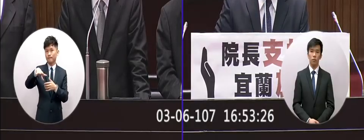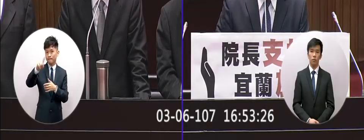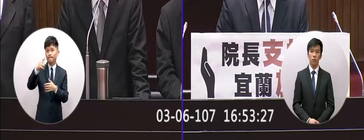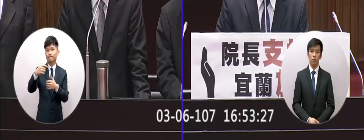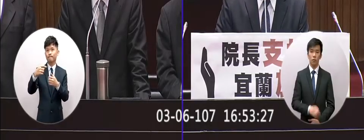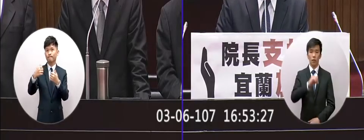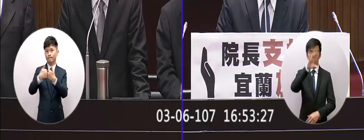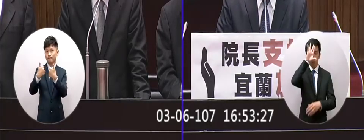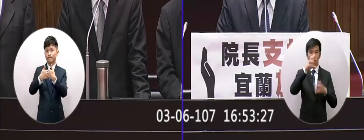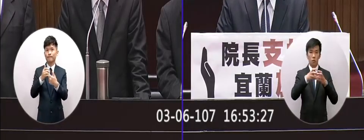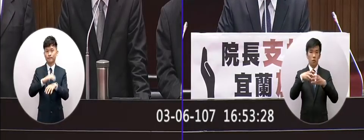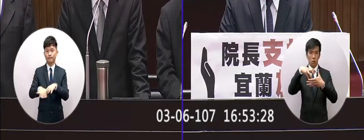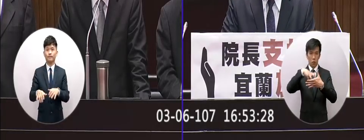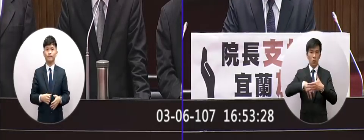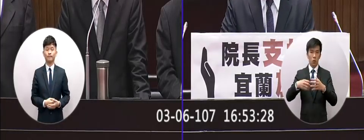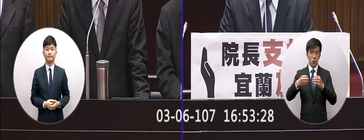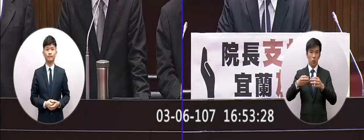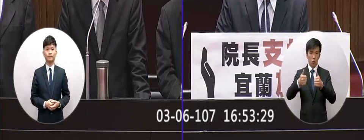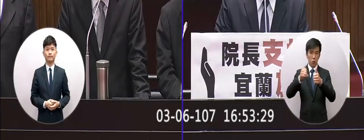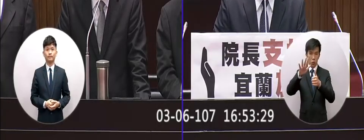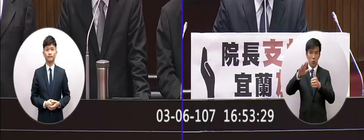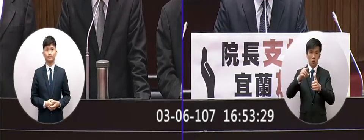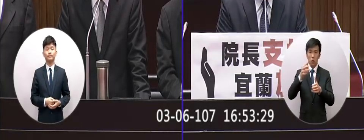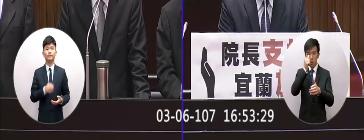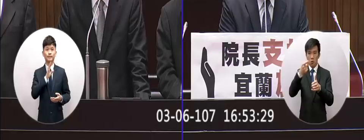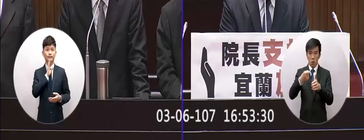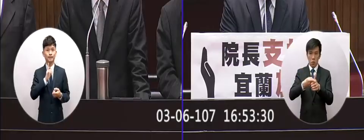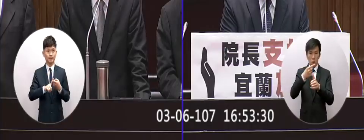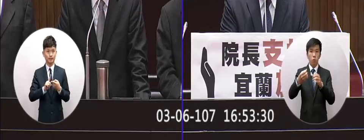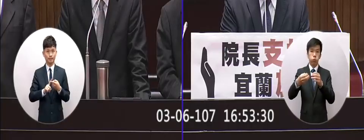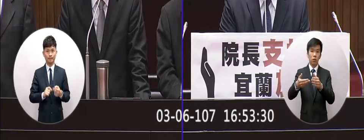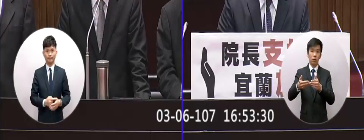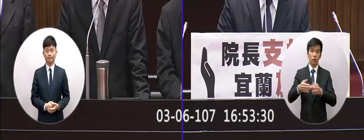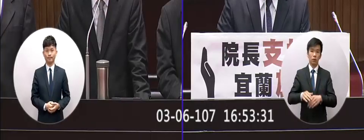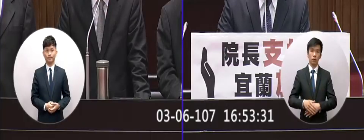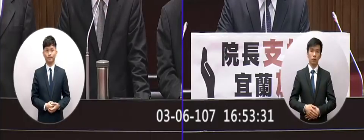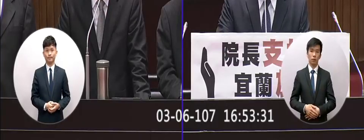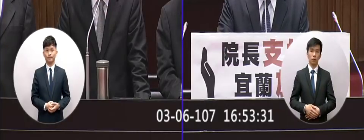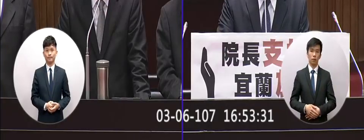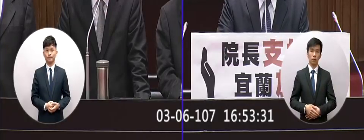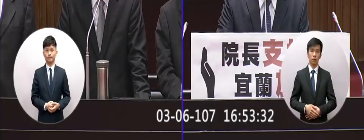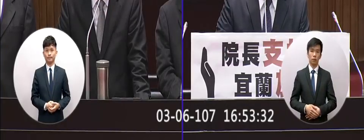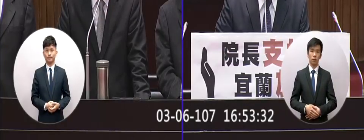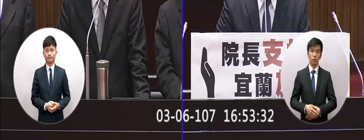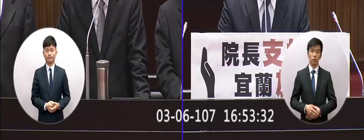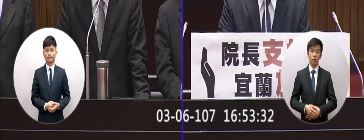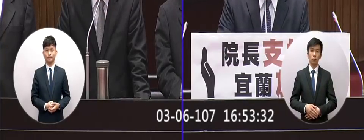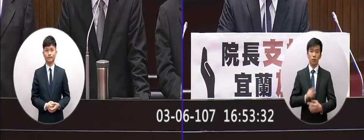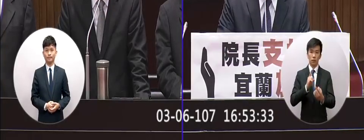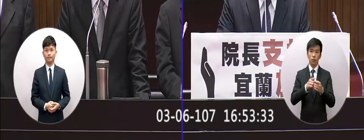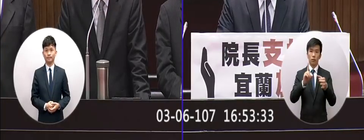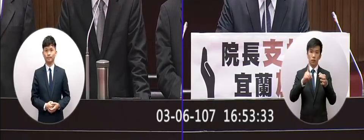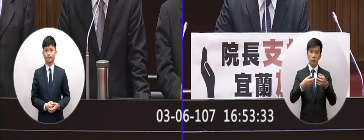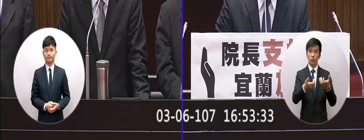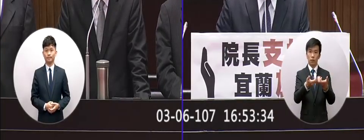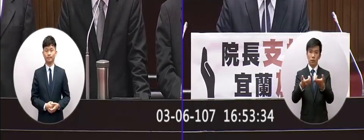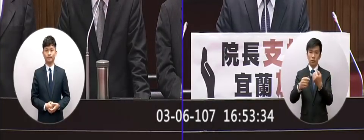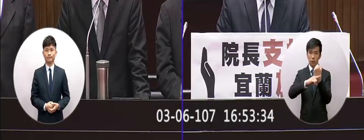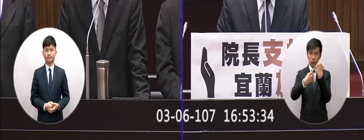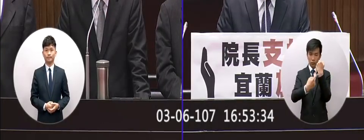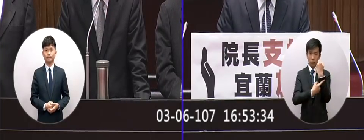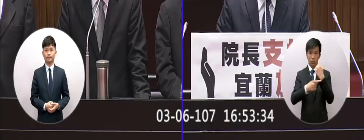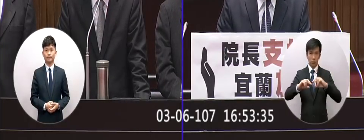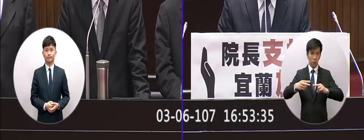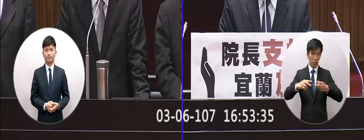有讨论到这个是列为优先的法案来审议的哈。 是。 那院长是不是在这个财划法的修正过程，能够针